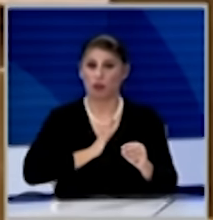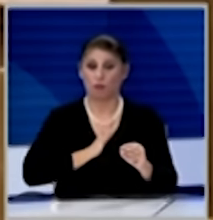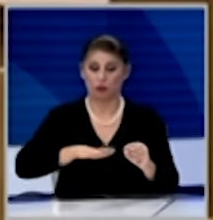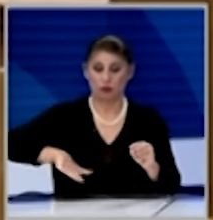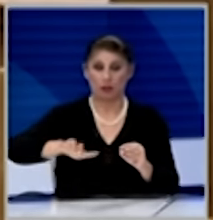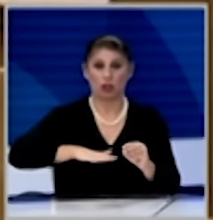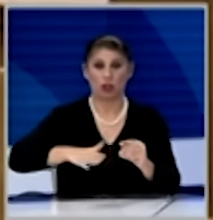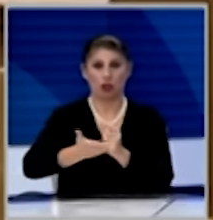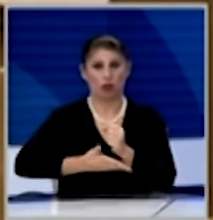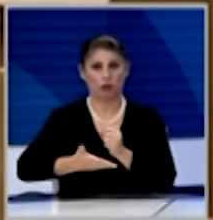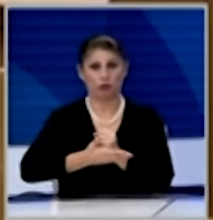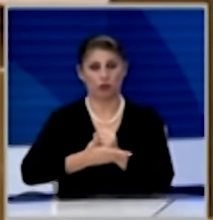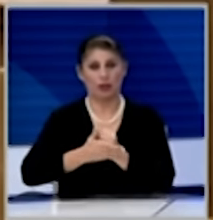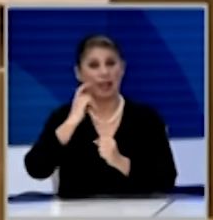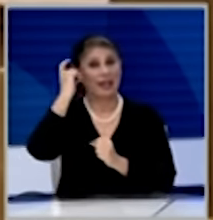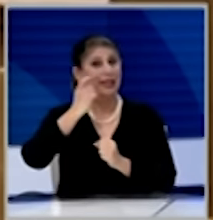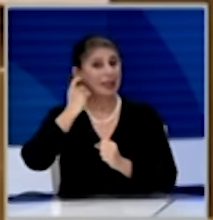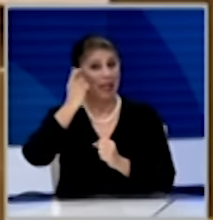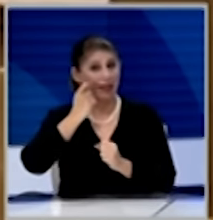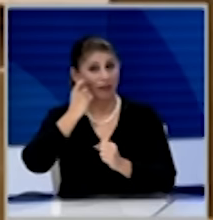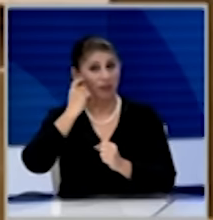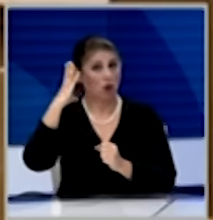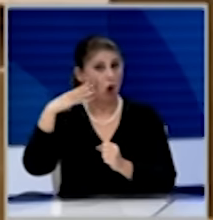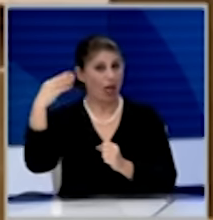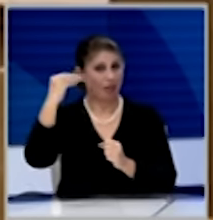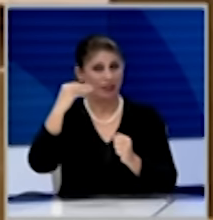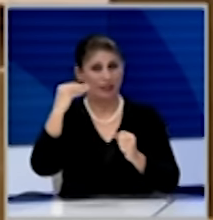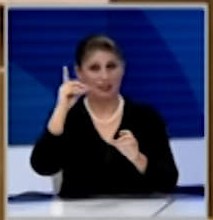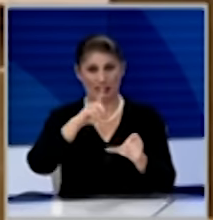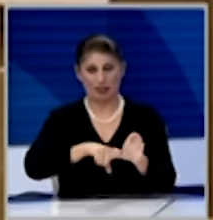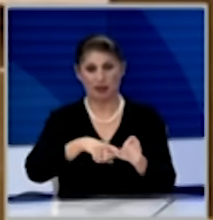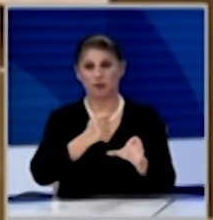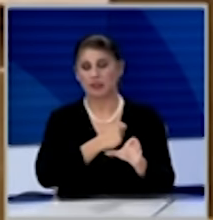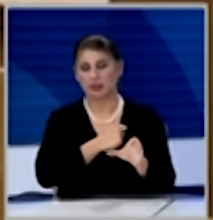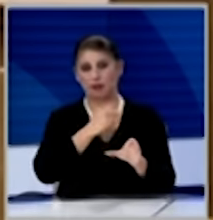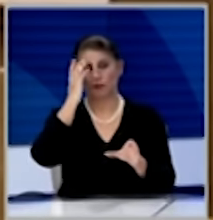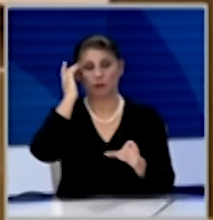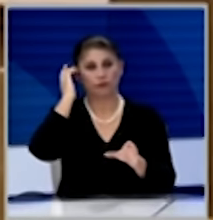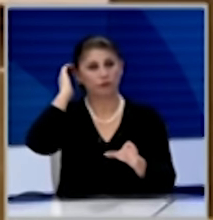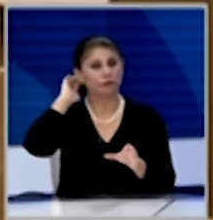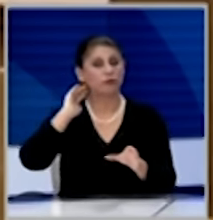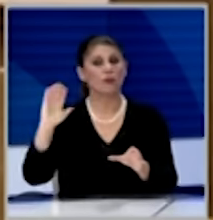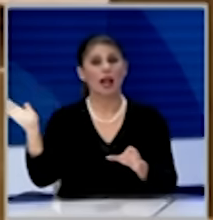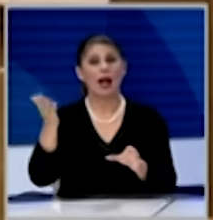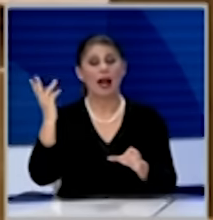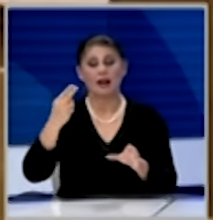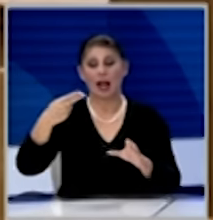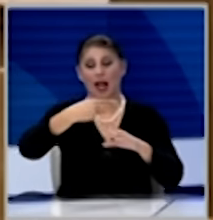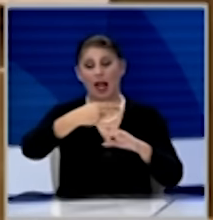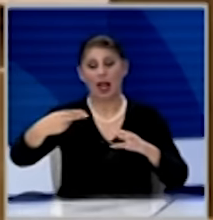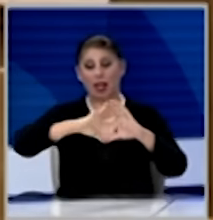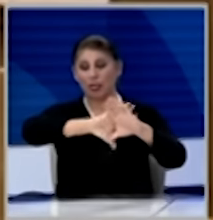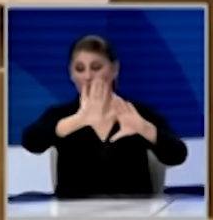αγροτών η έκθεση της ολλανδικής εταιρείας θεωρεί ότι αν και η θεσσαλία